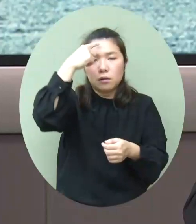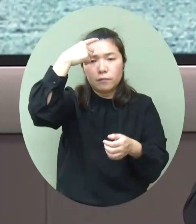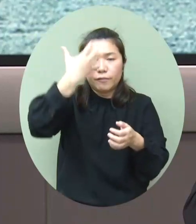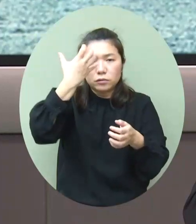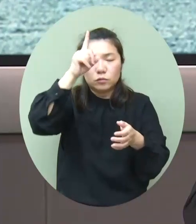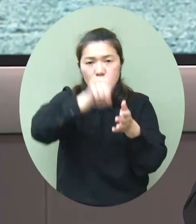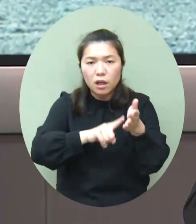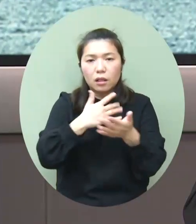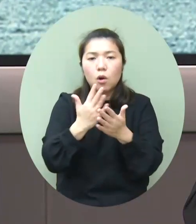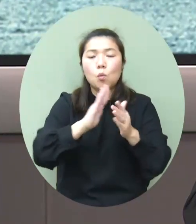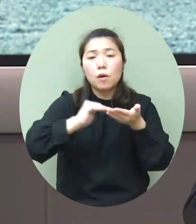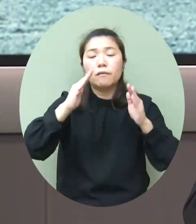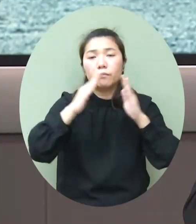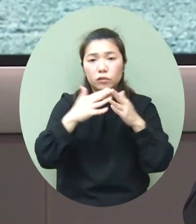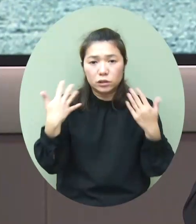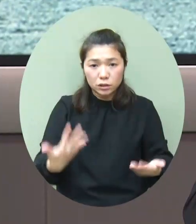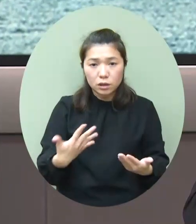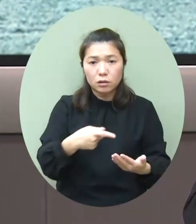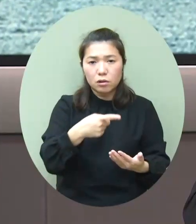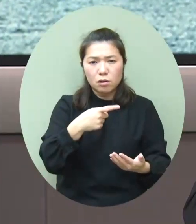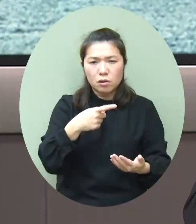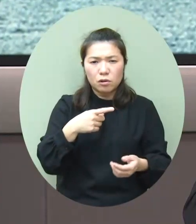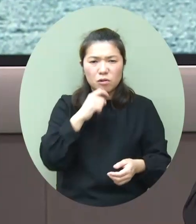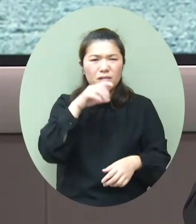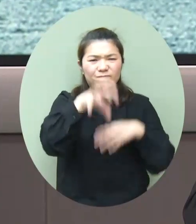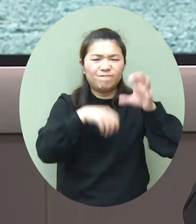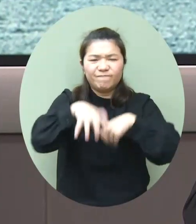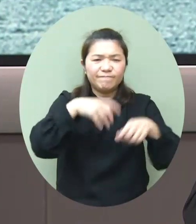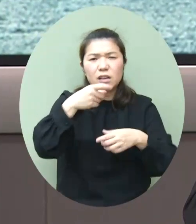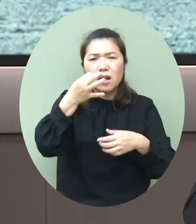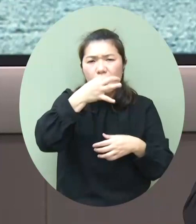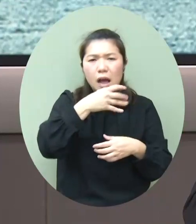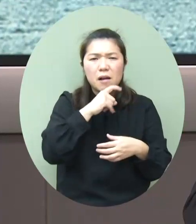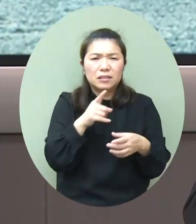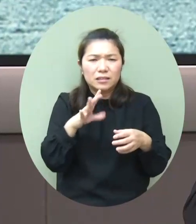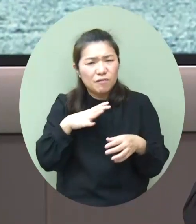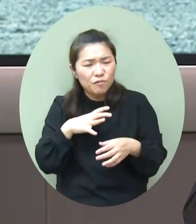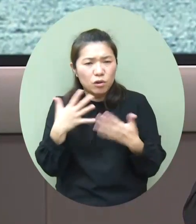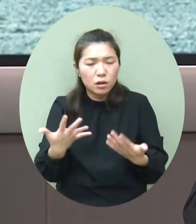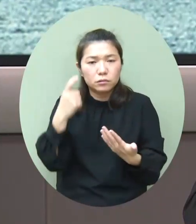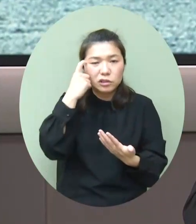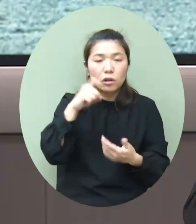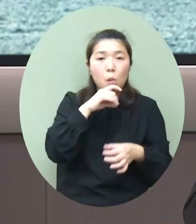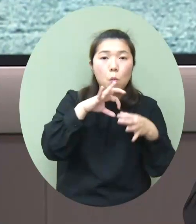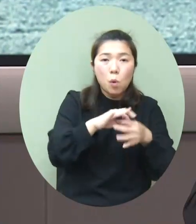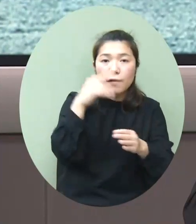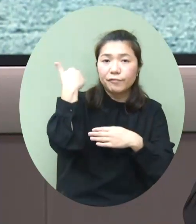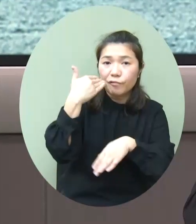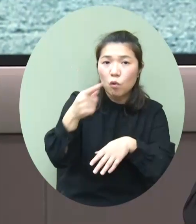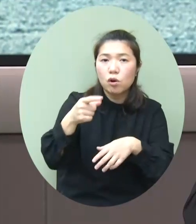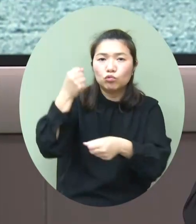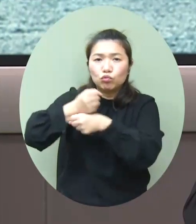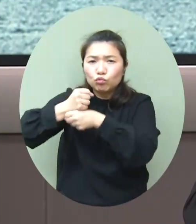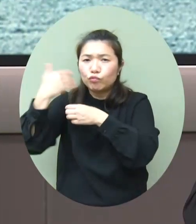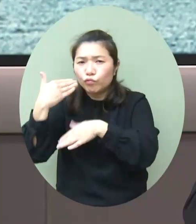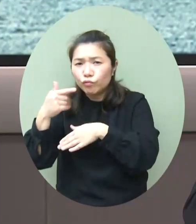药剂制品是含有这个成分。卫生署已经就市面出现药物短缺的情况，